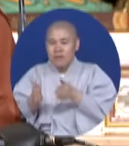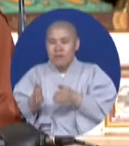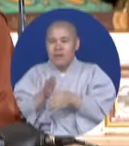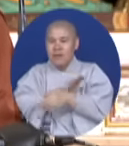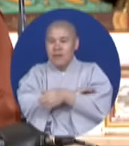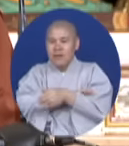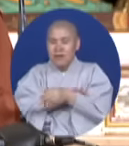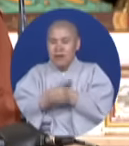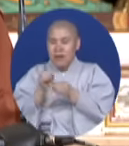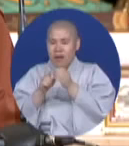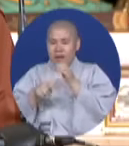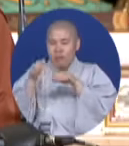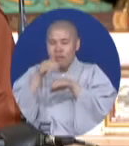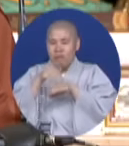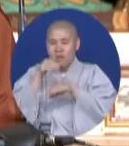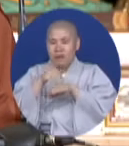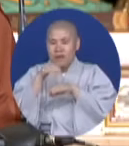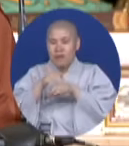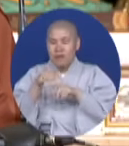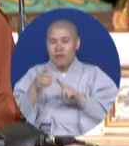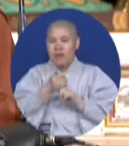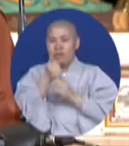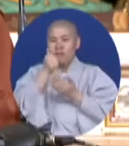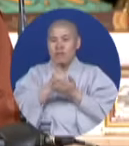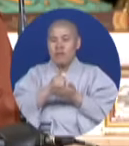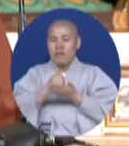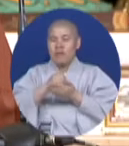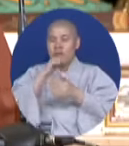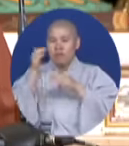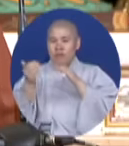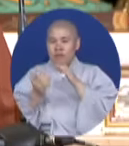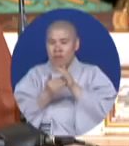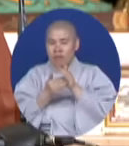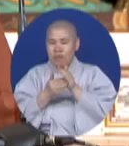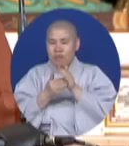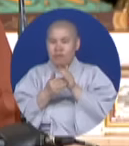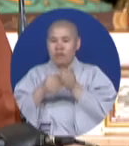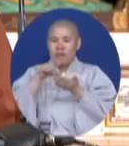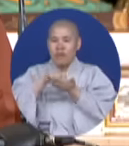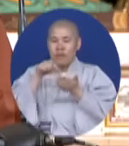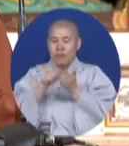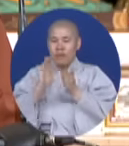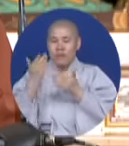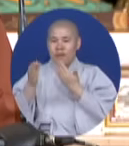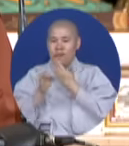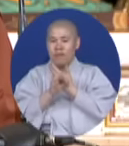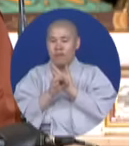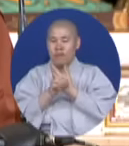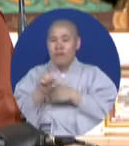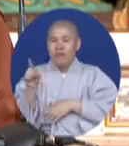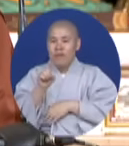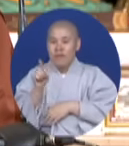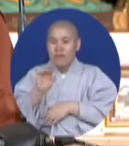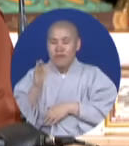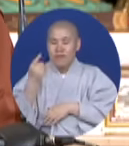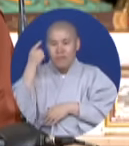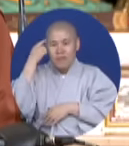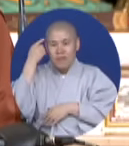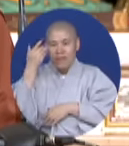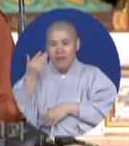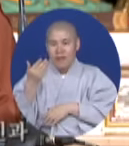익혀서 성불경지에 올라가면 그러면 어떻게 되느냐 그거는